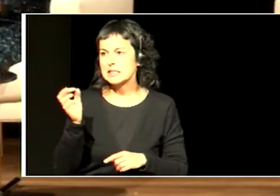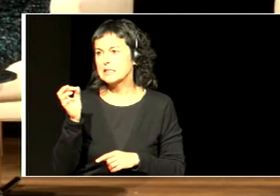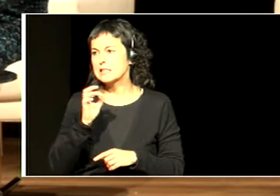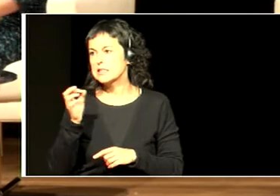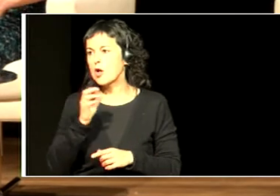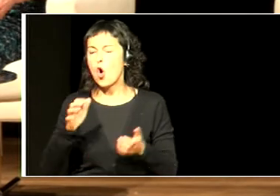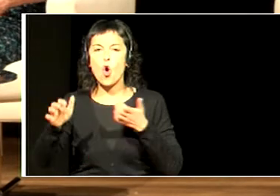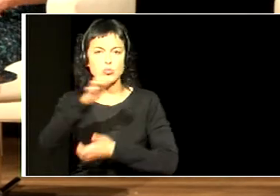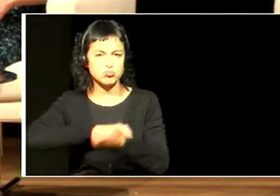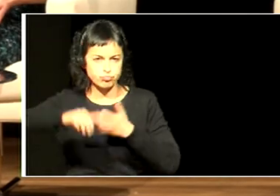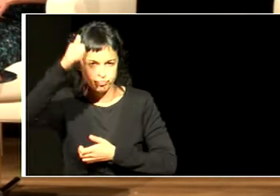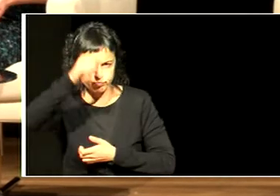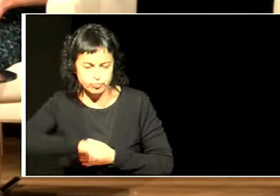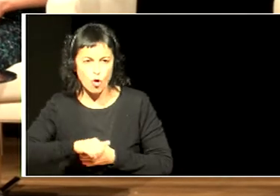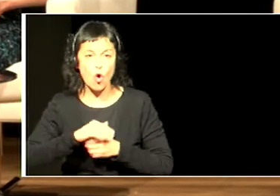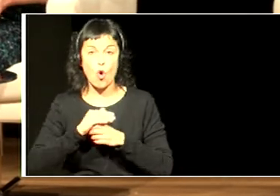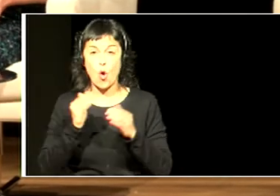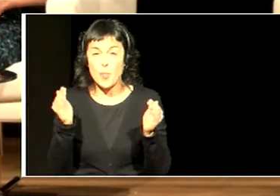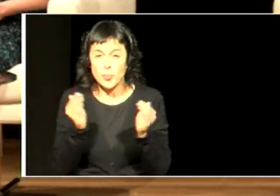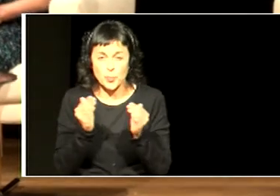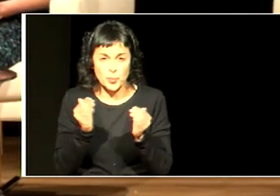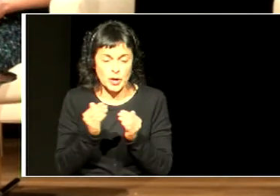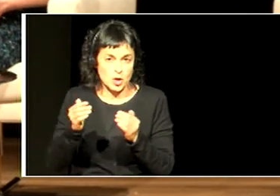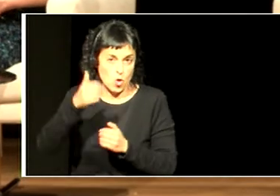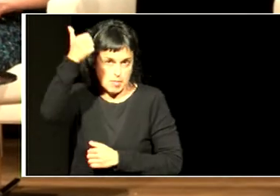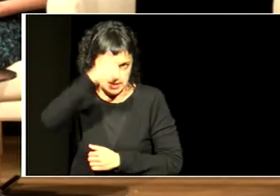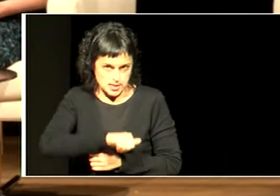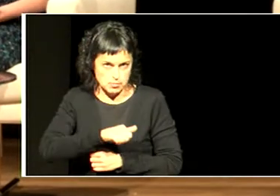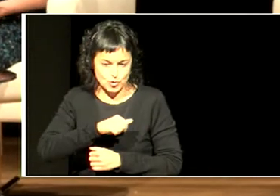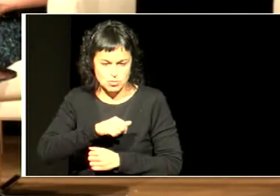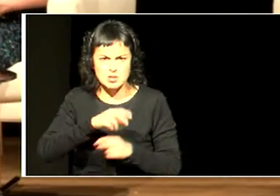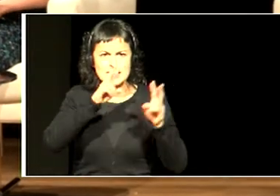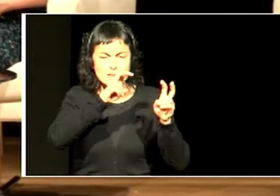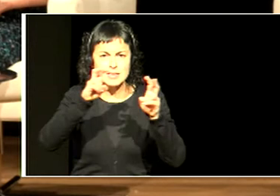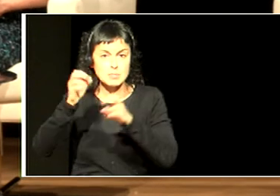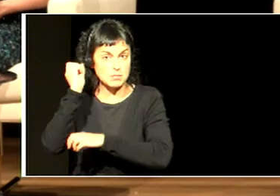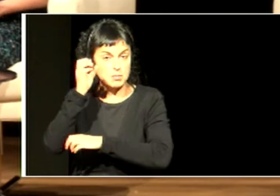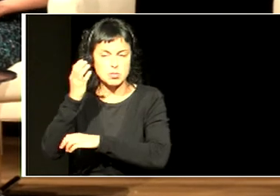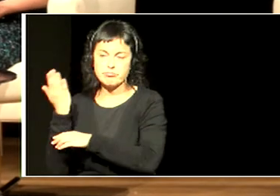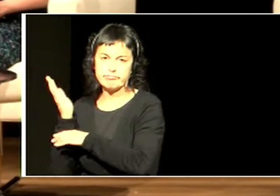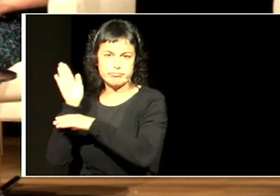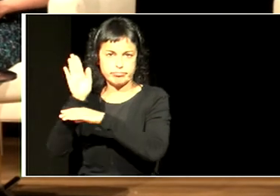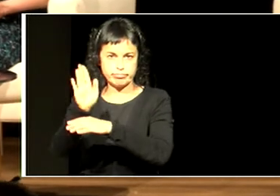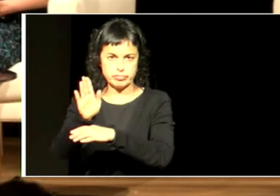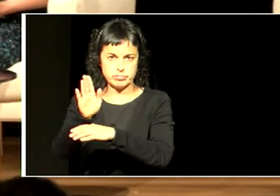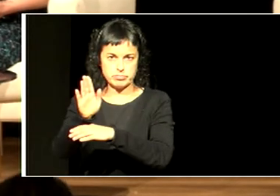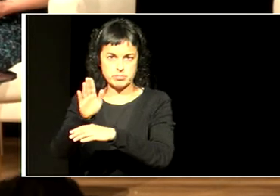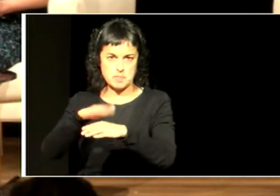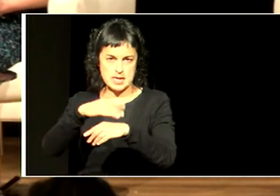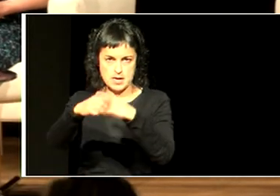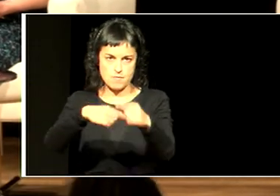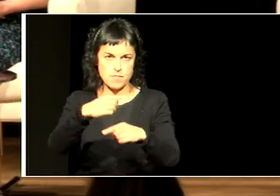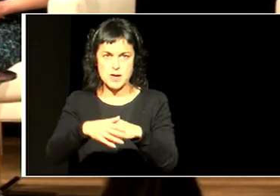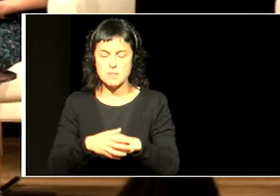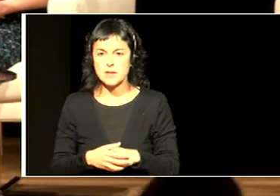indarkeria matxista, mikromatxismoak eta dana, eskaintzen dizkiegu. Egia da, oso, igual, ikastetxera